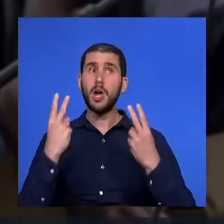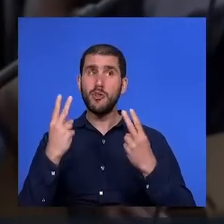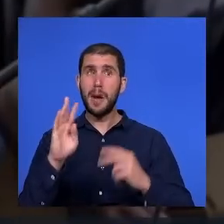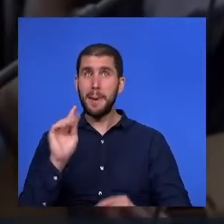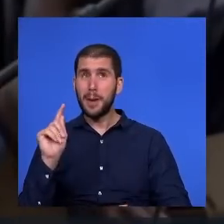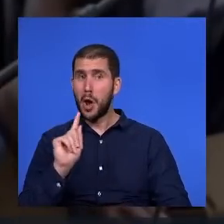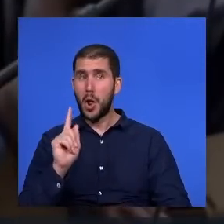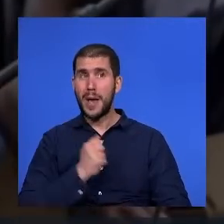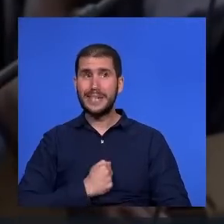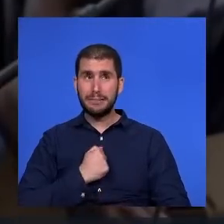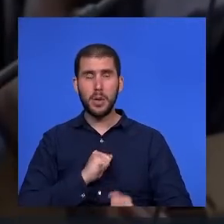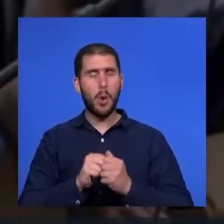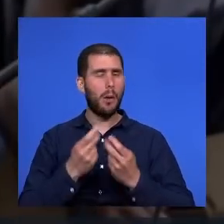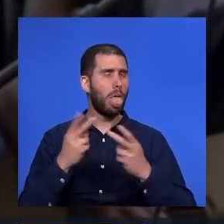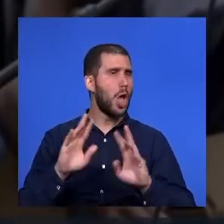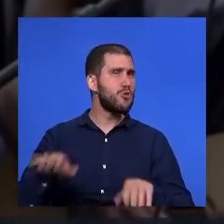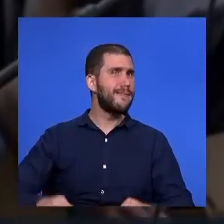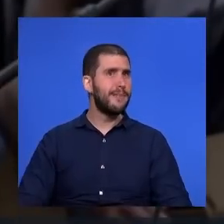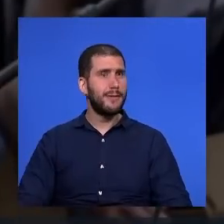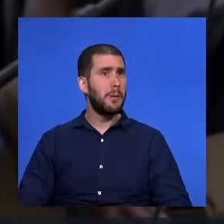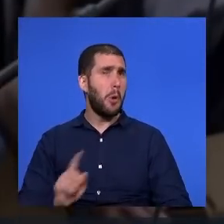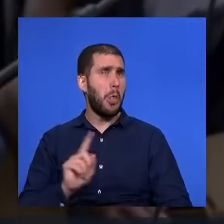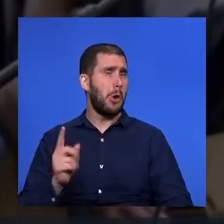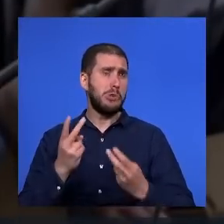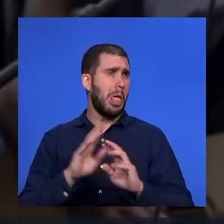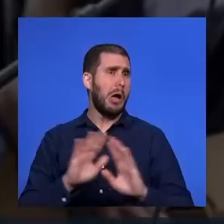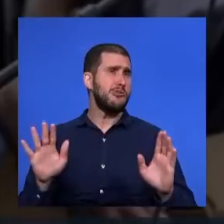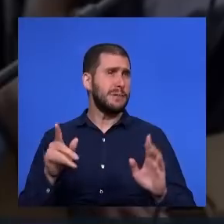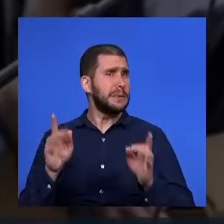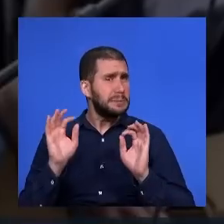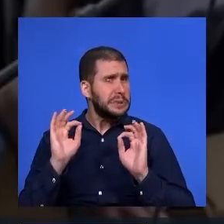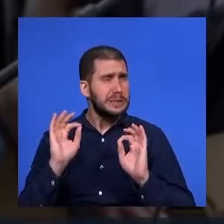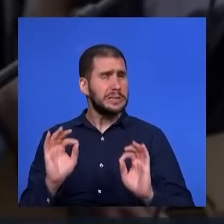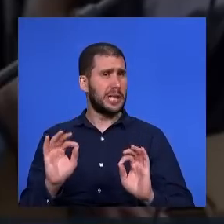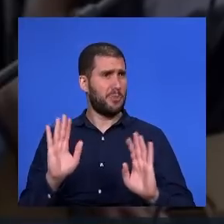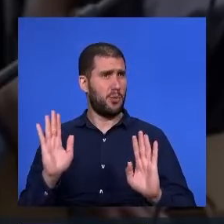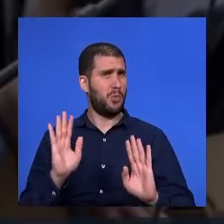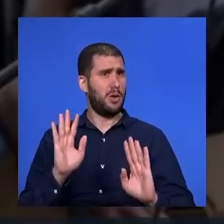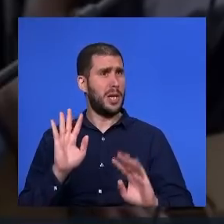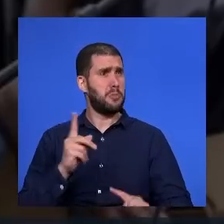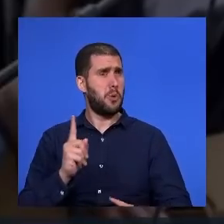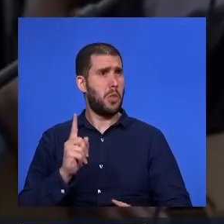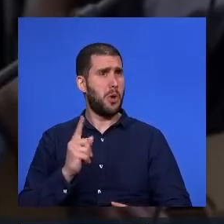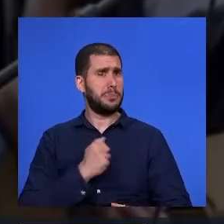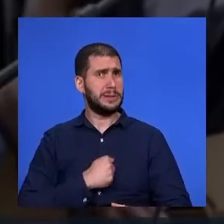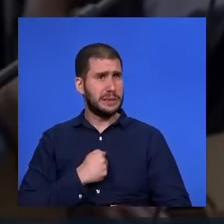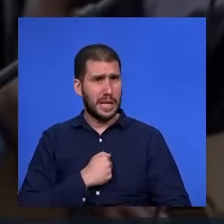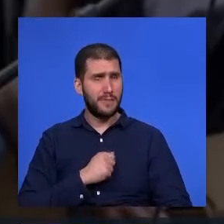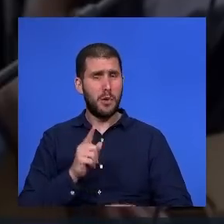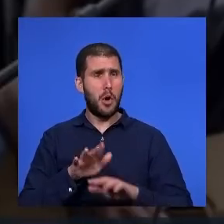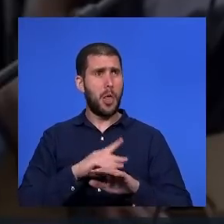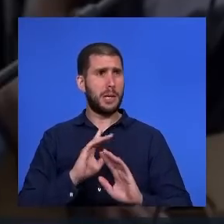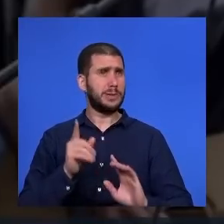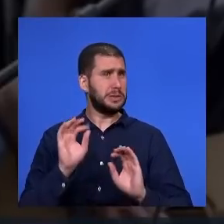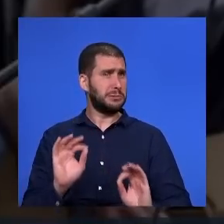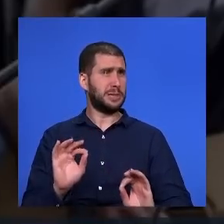לא הספיד, או שזה לא חשוב? לא, זה לא חשוב. ובסדר גמור. אם הוא לא מצטער ולא מרגיש, זה